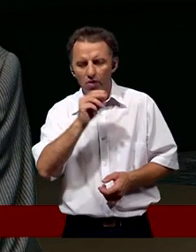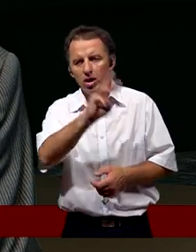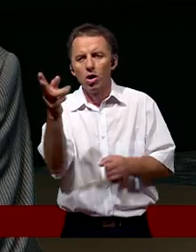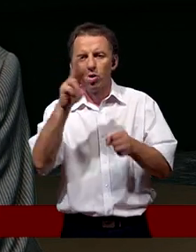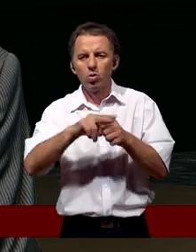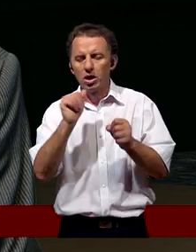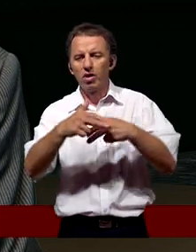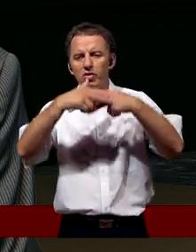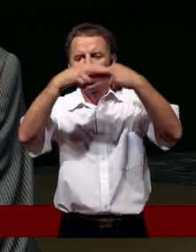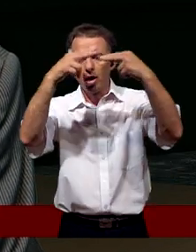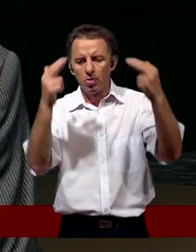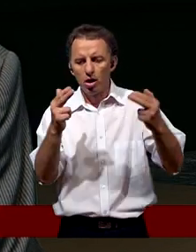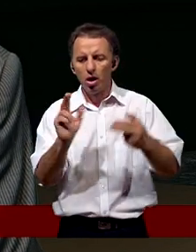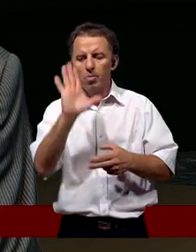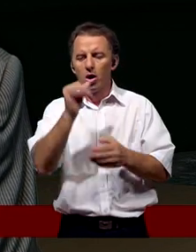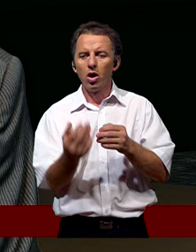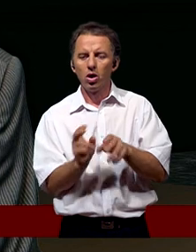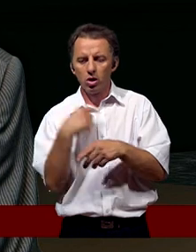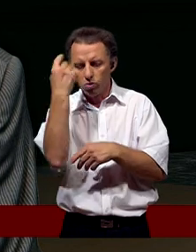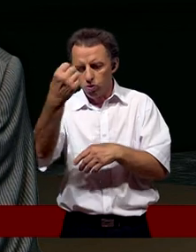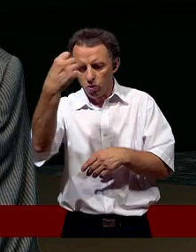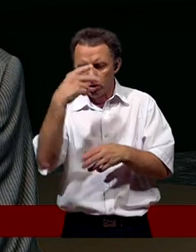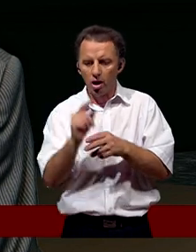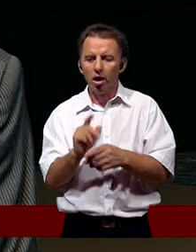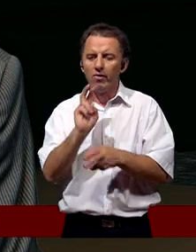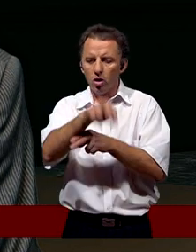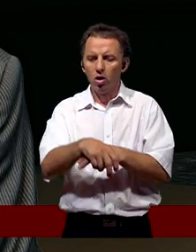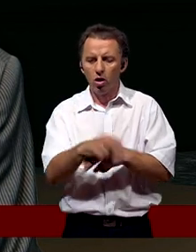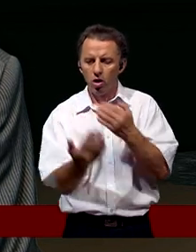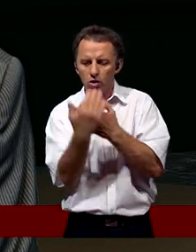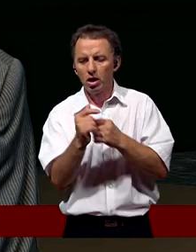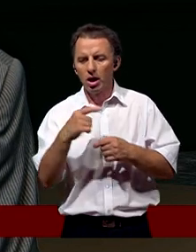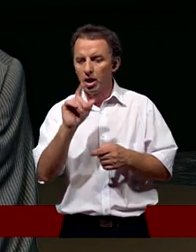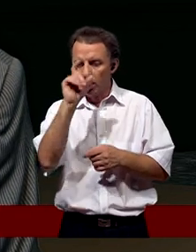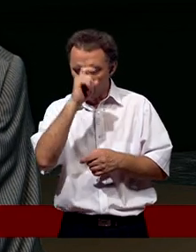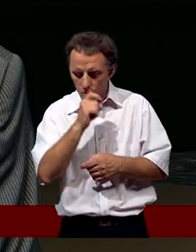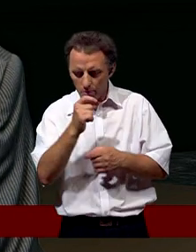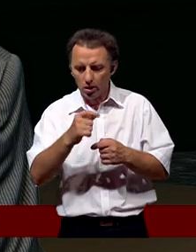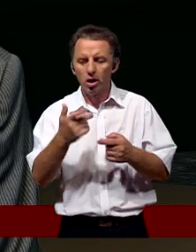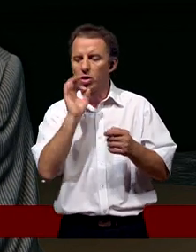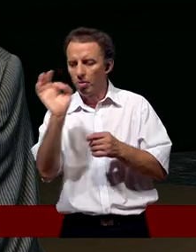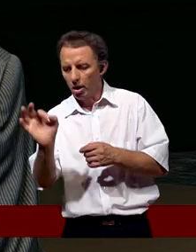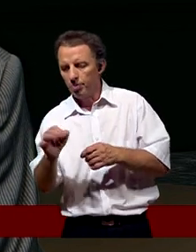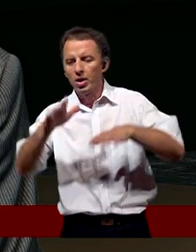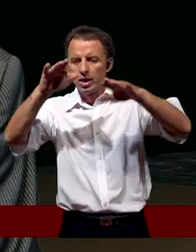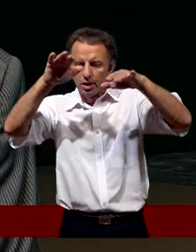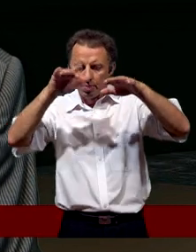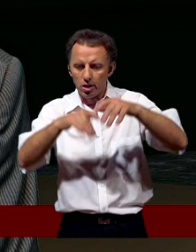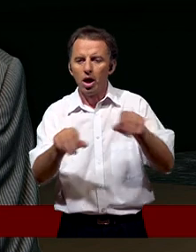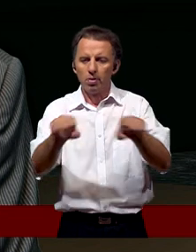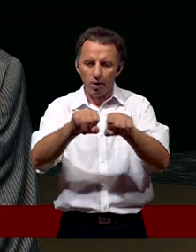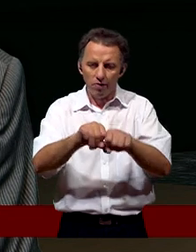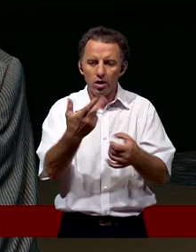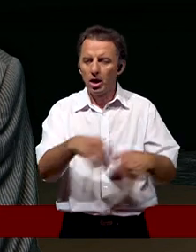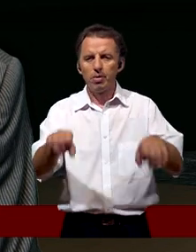Ojca waszego, który jest w niebie, bo słońce jego wschodzi nad złymi i dobrymi i deszcz pada na